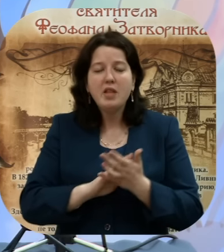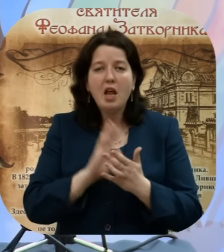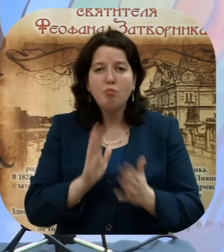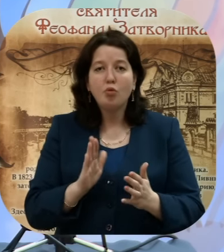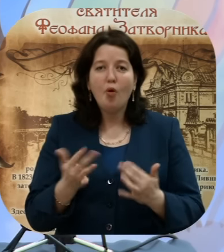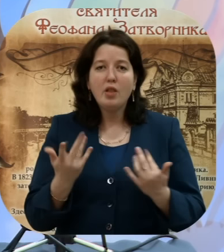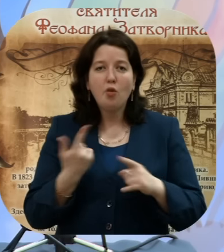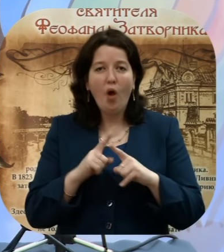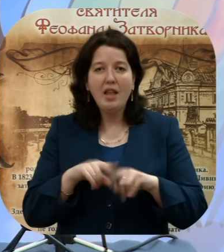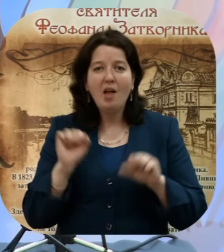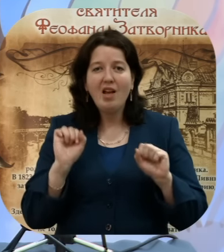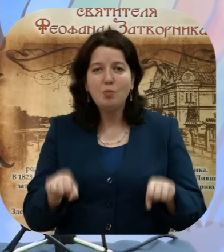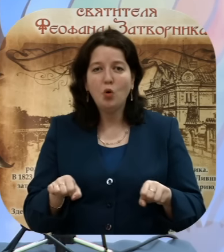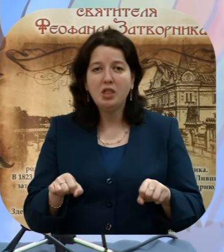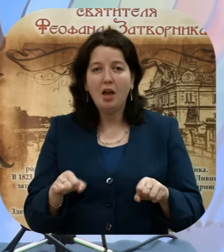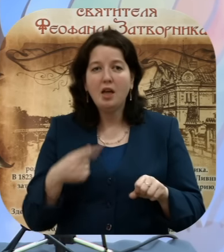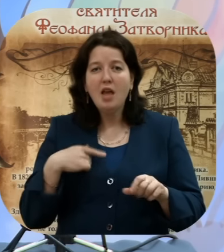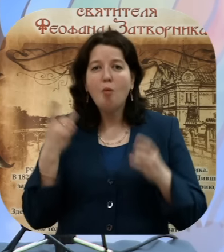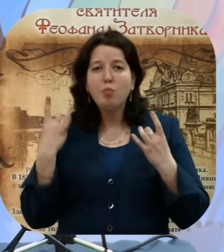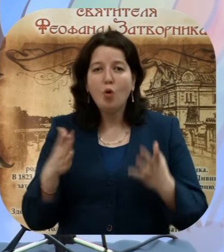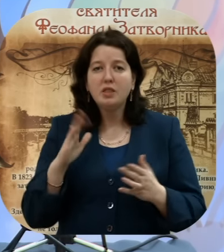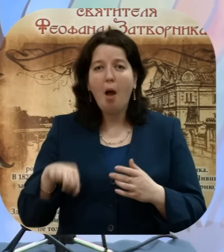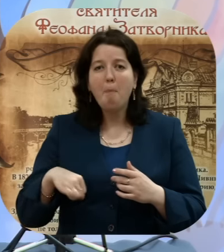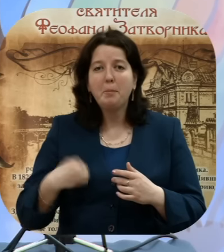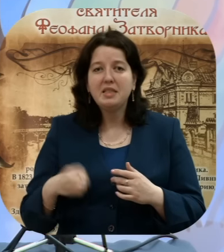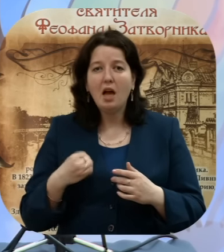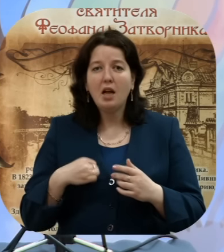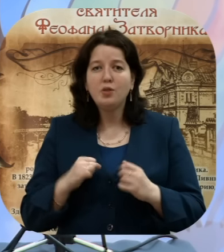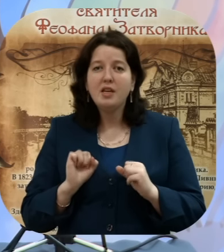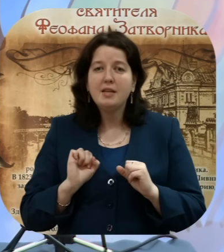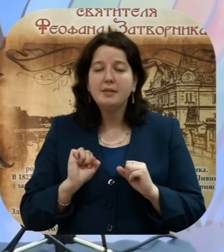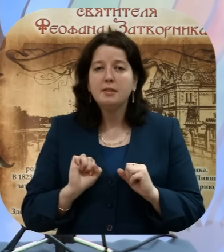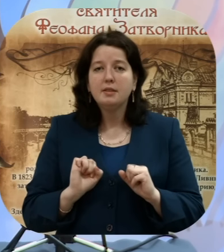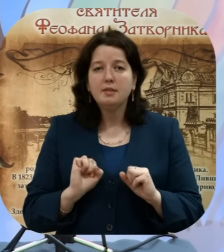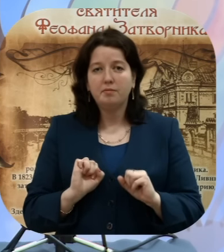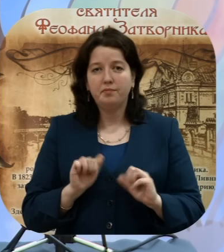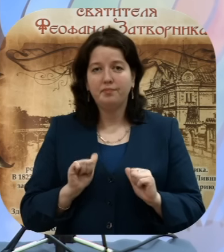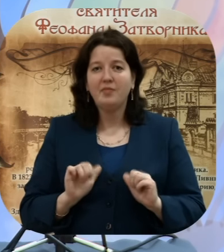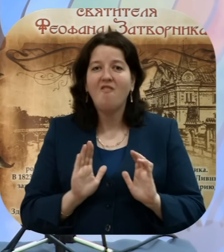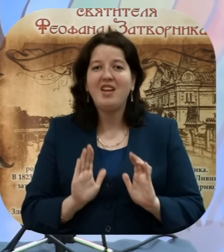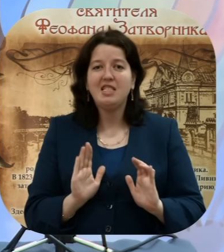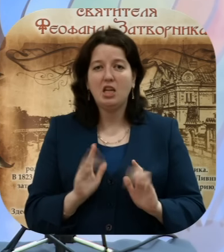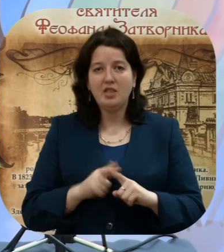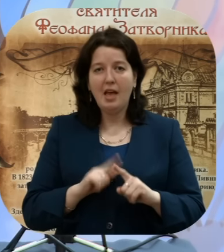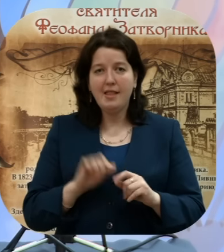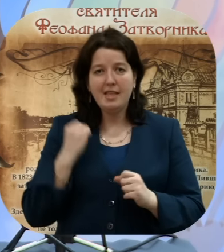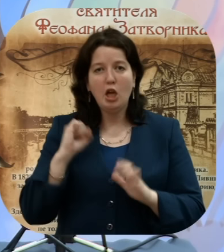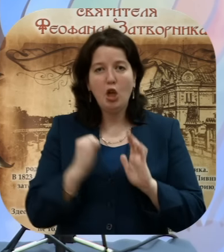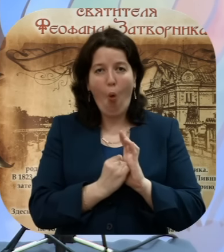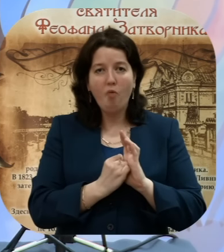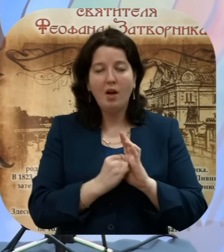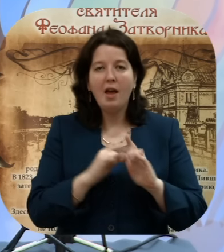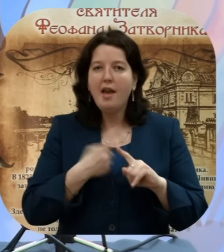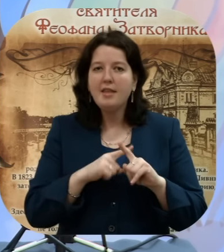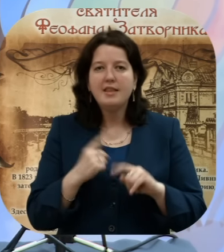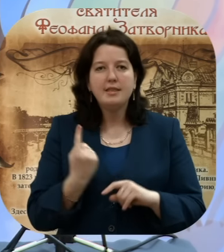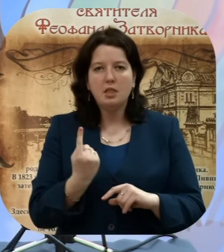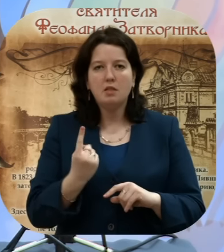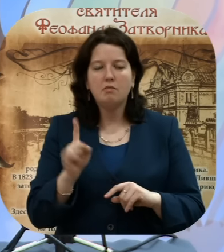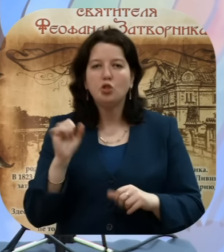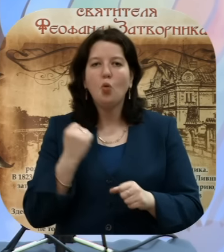возможно, я просто постараюсь воздерживаться от этих грехов. Вот единственное, что мы можем. И,